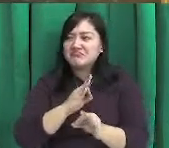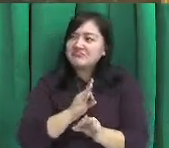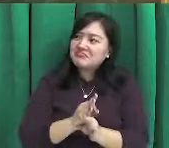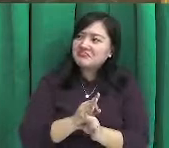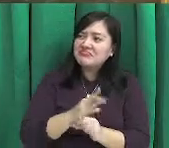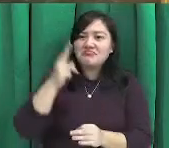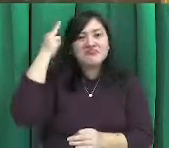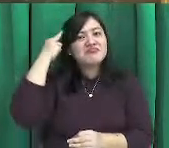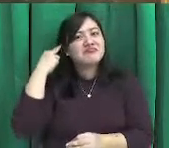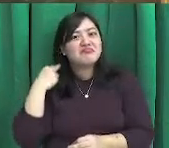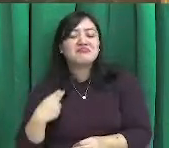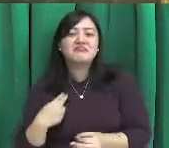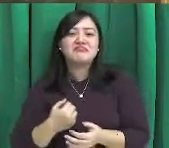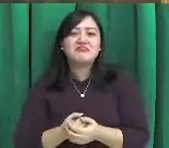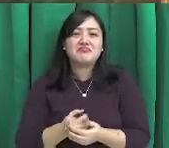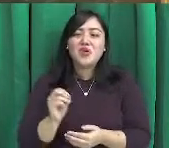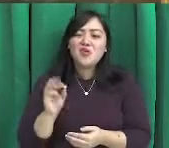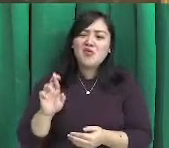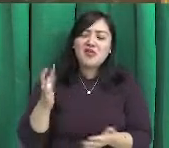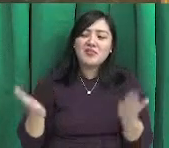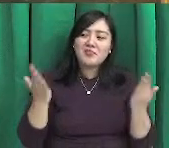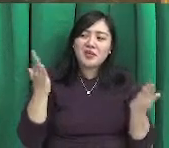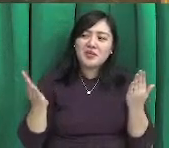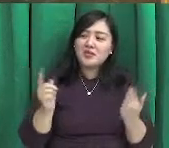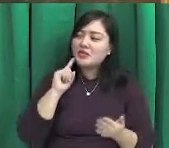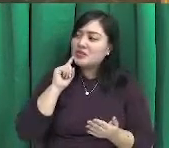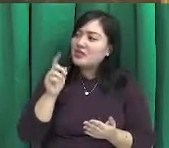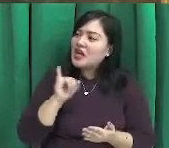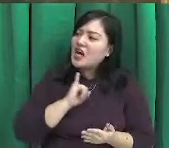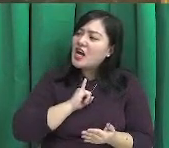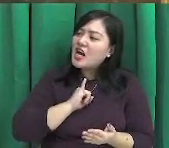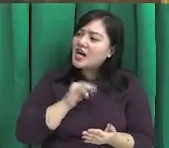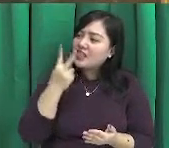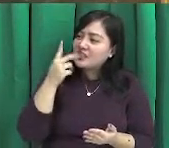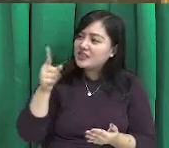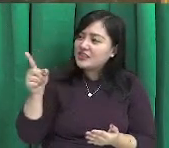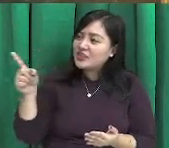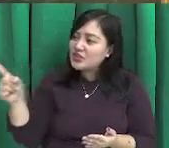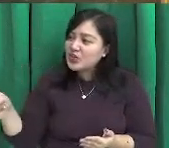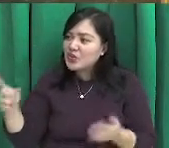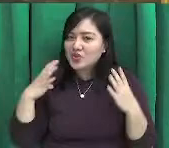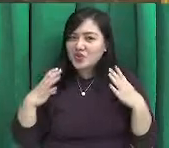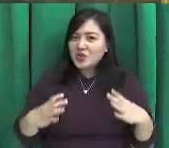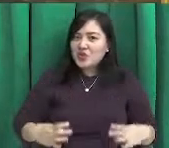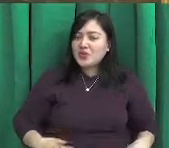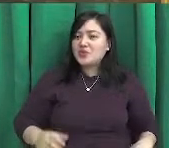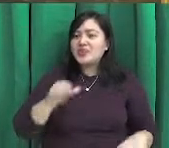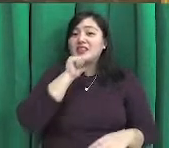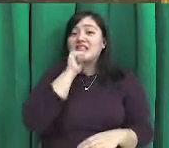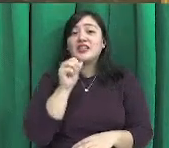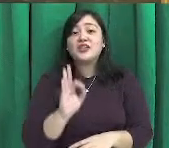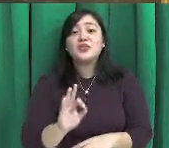ko, yung damit mo parang hindi nakasya sa'yo. Eh, pinipilit lang. O,